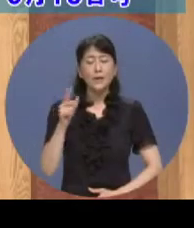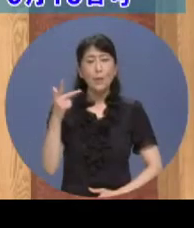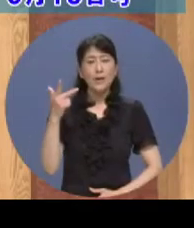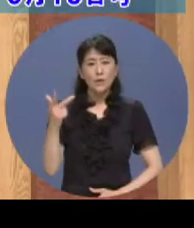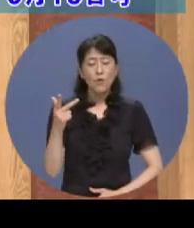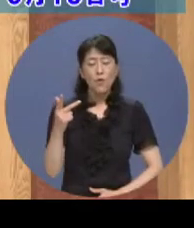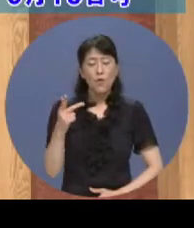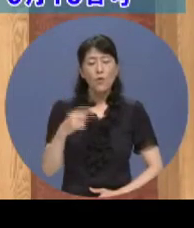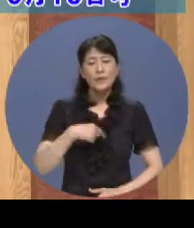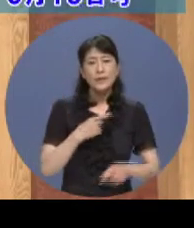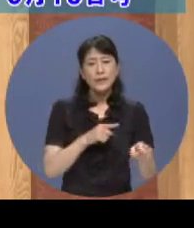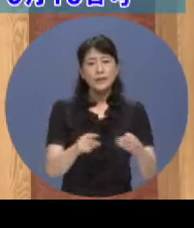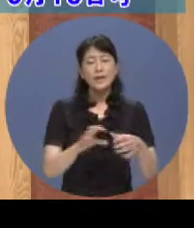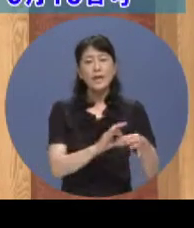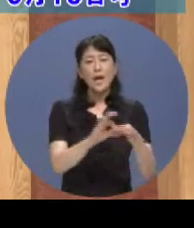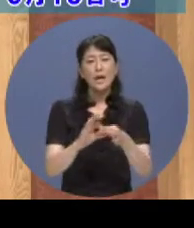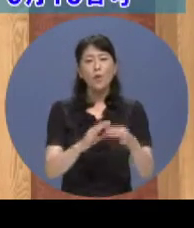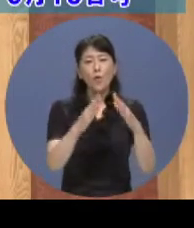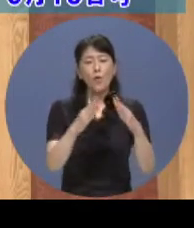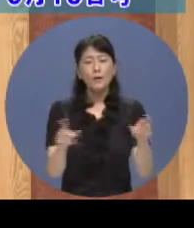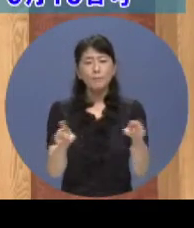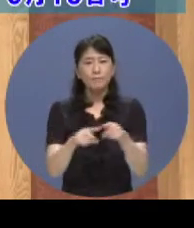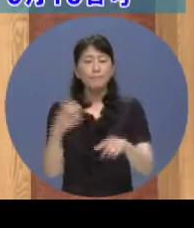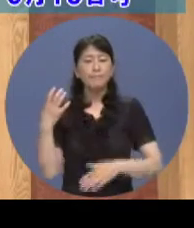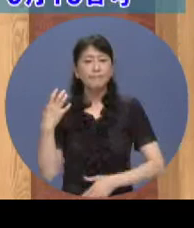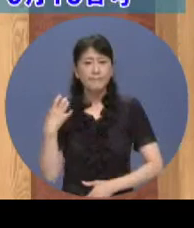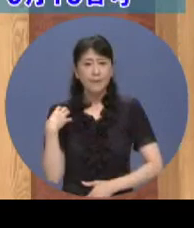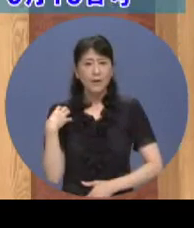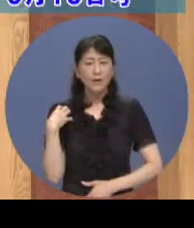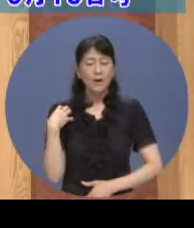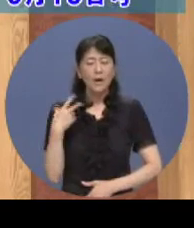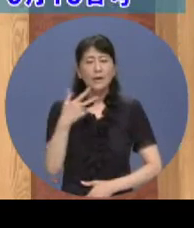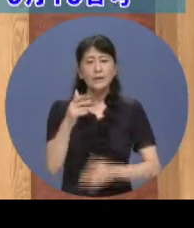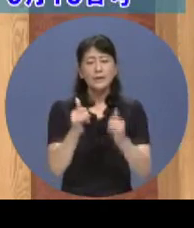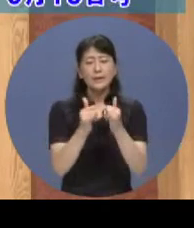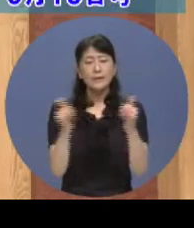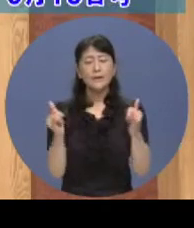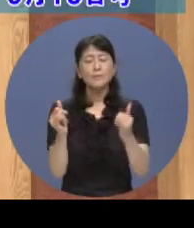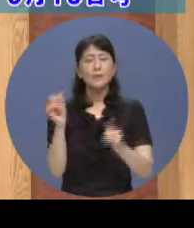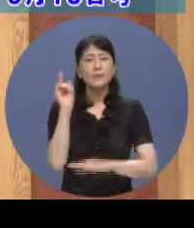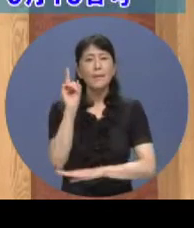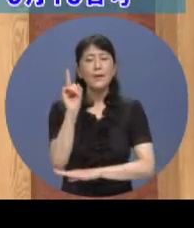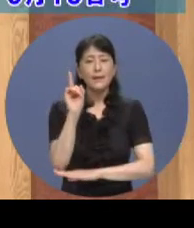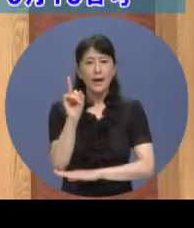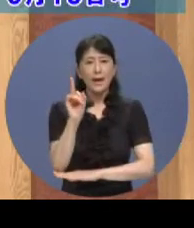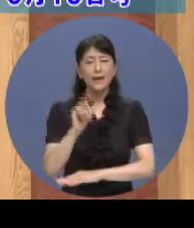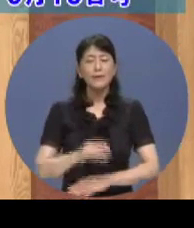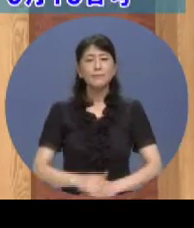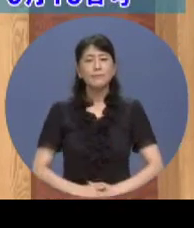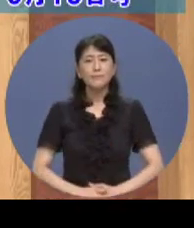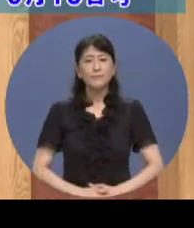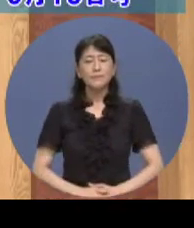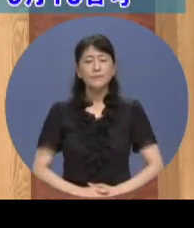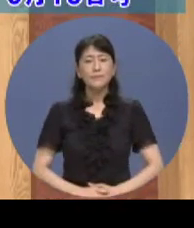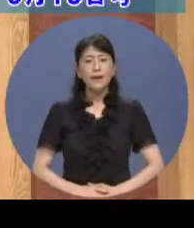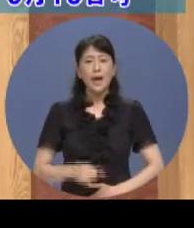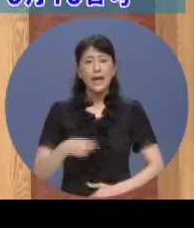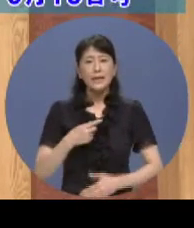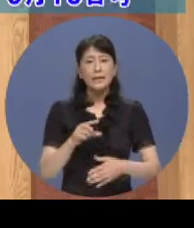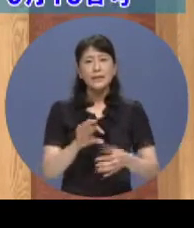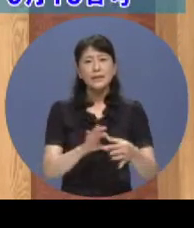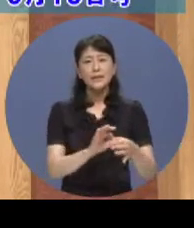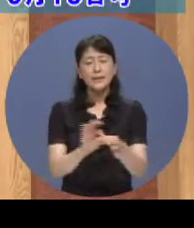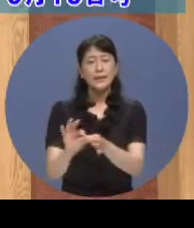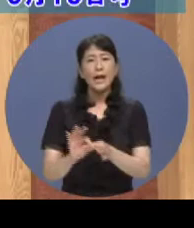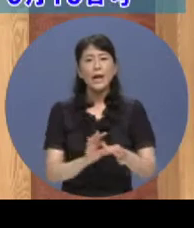生駒市と生駒市自治連合会の共催で開催された今回の防災市民セミナ